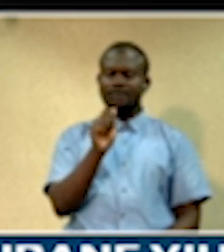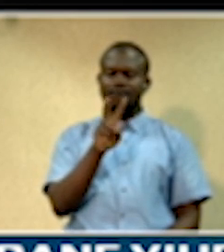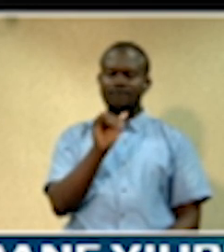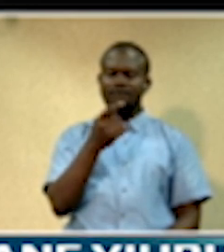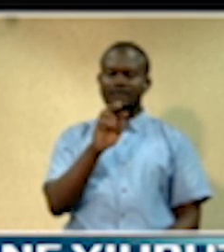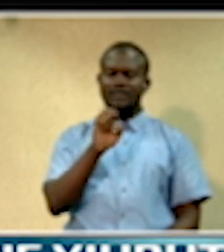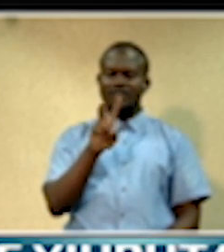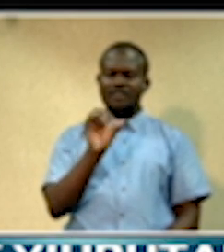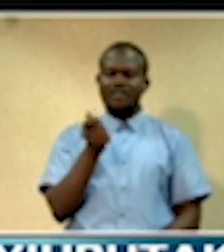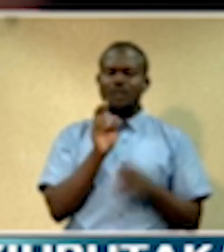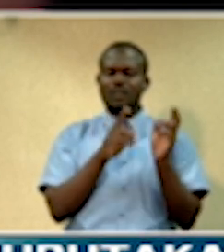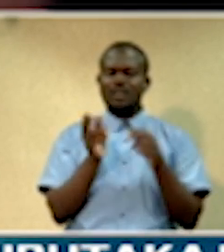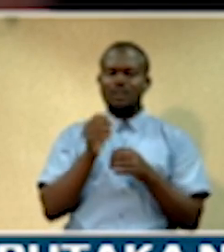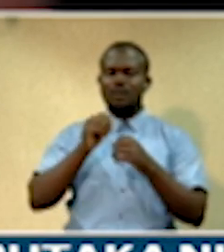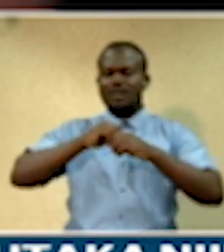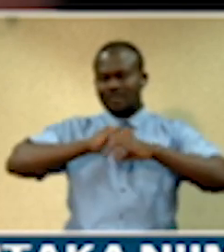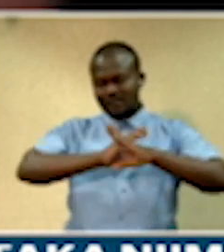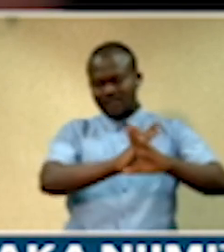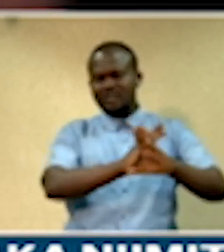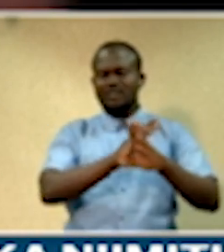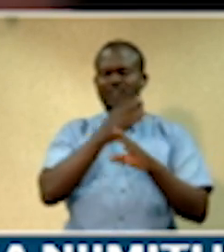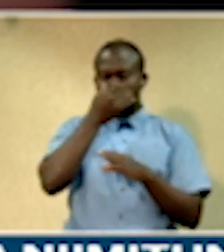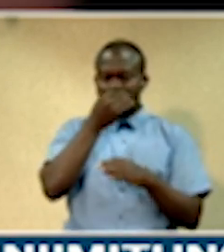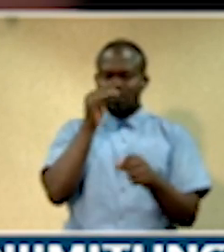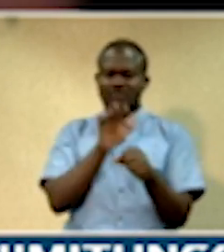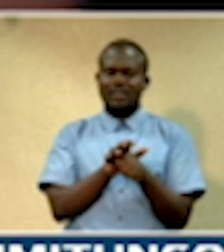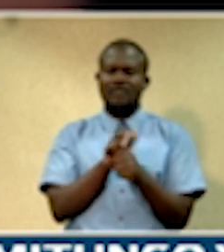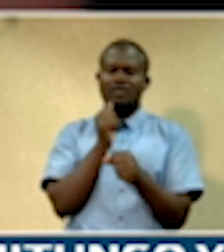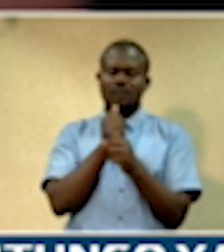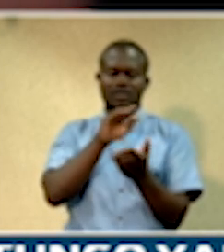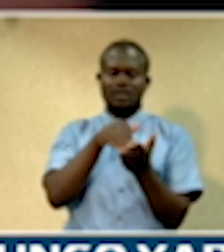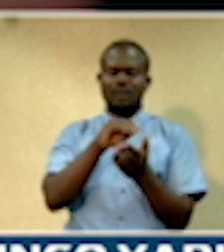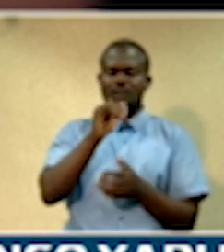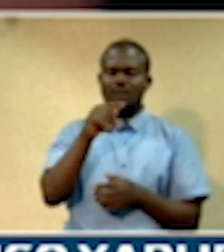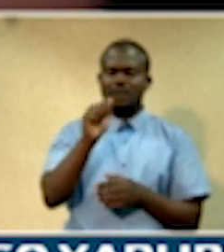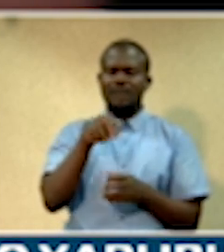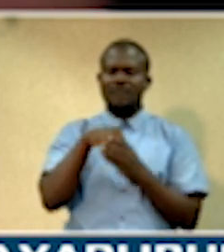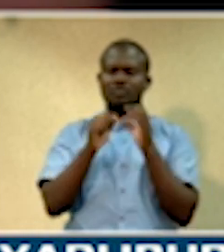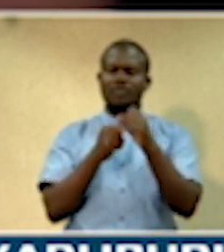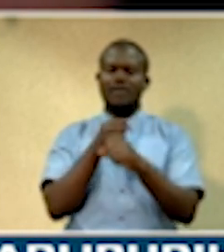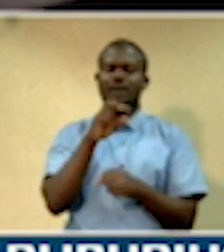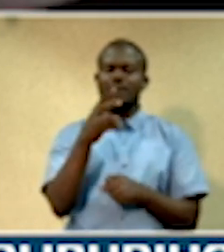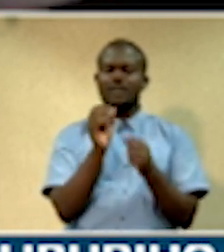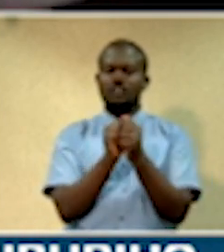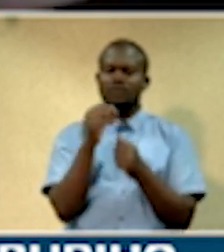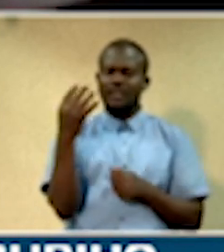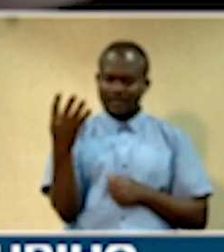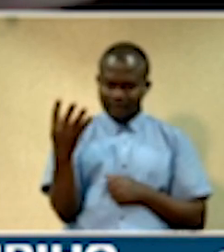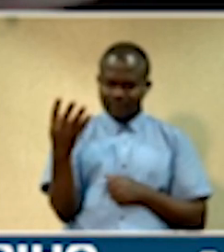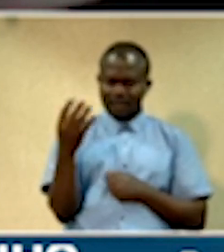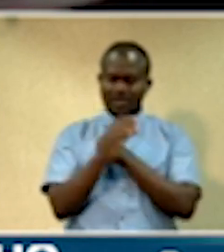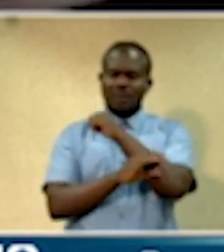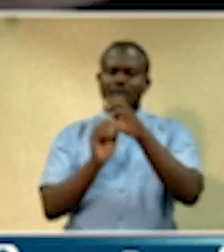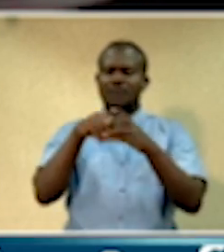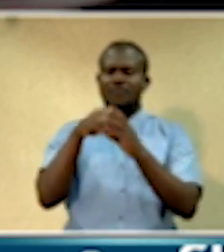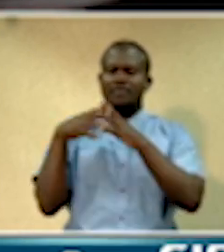umwe mu miti yari isanzwe izwiho guhashya ibicurane cyane wakozwe n'ikigo cy'Abapani mu mwaka w'ibihumbi 2014. Ibihugu birimo